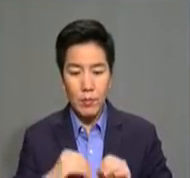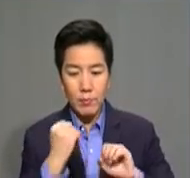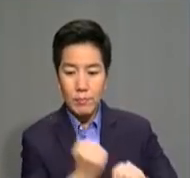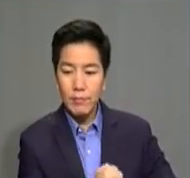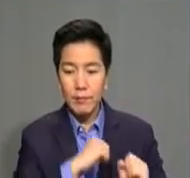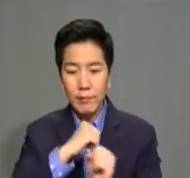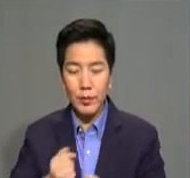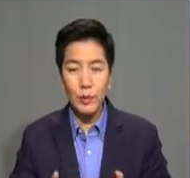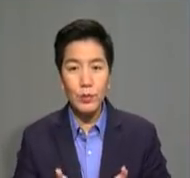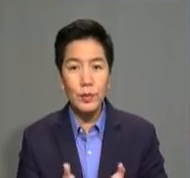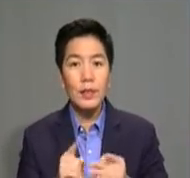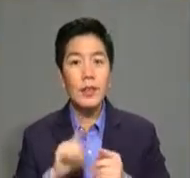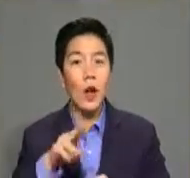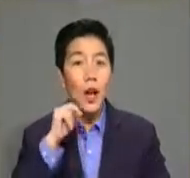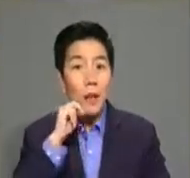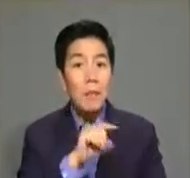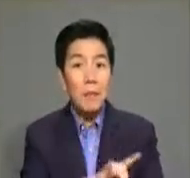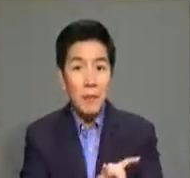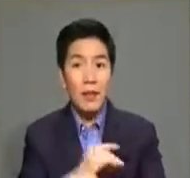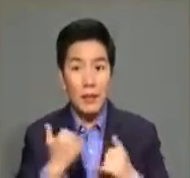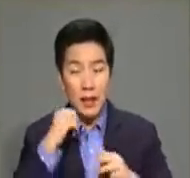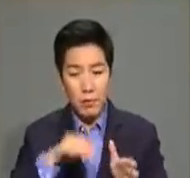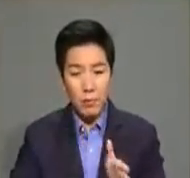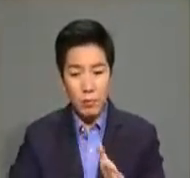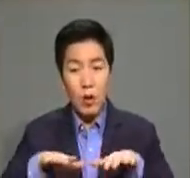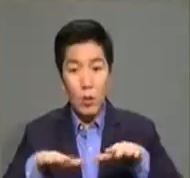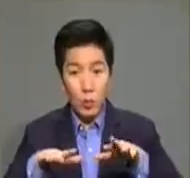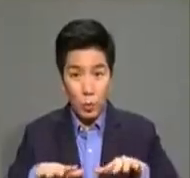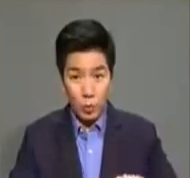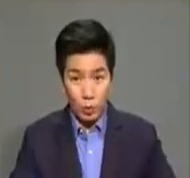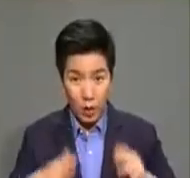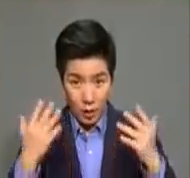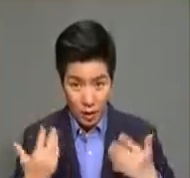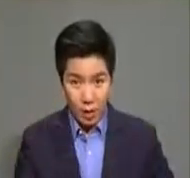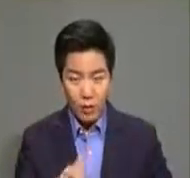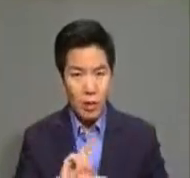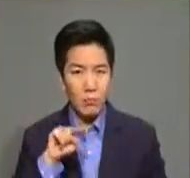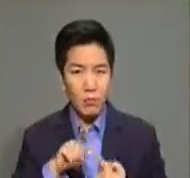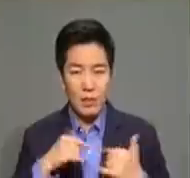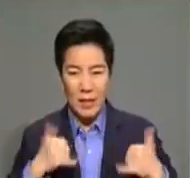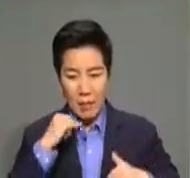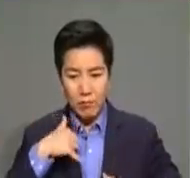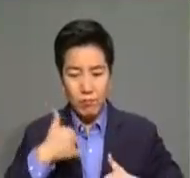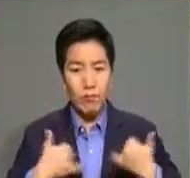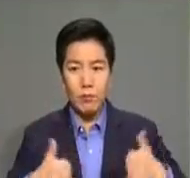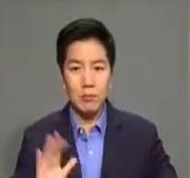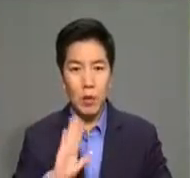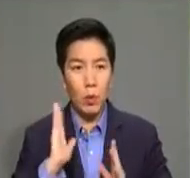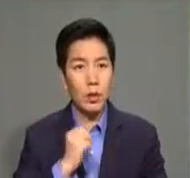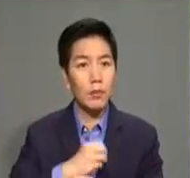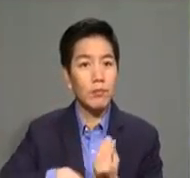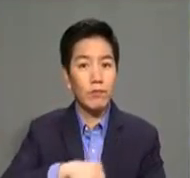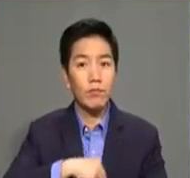ไปตามลำน้ำเพชรบุรีนะคะซึ่งแม้ว่าช่วงนี้ระดับน้ำจะเริ่มลดลงแล้วแต่ก็ยังคงไม่เหมาะแก่การลงเล่นน้ำผู้ประกอบการธุรกิ